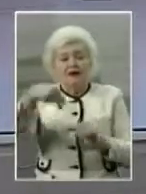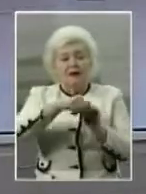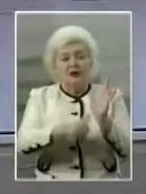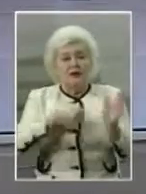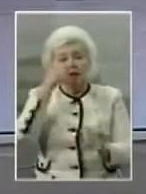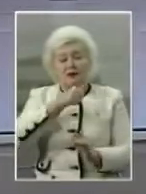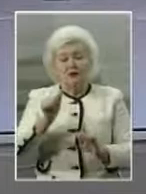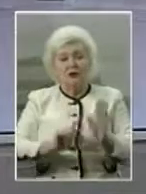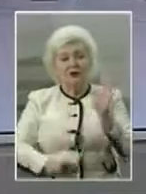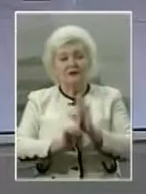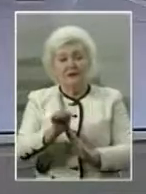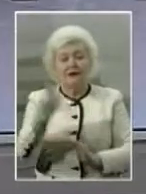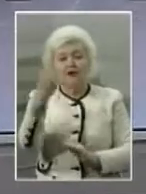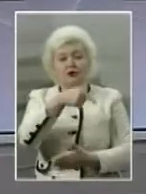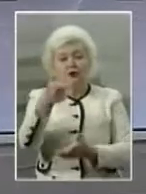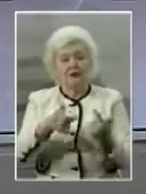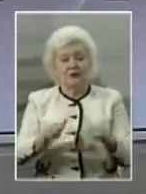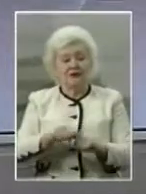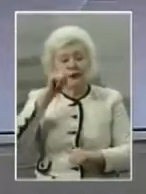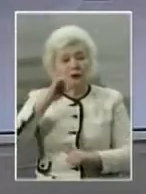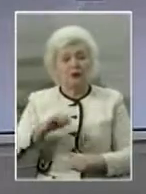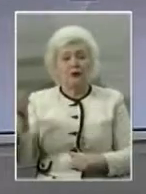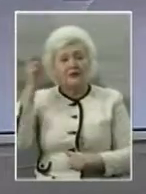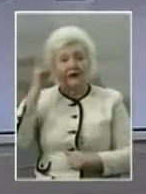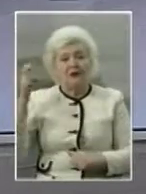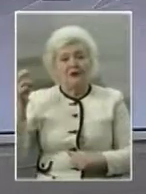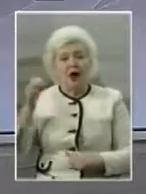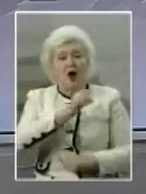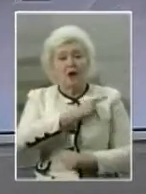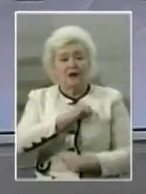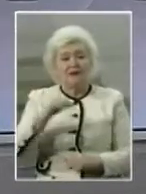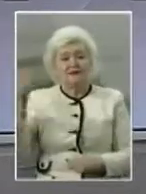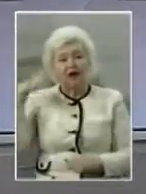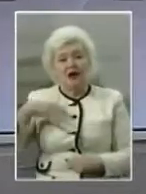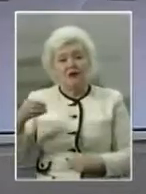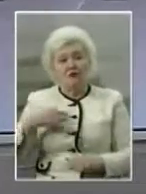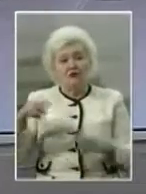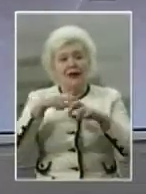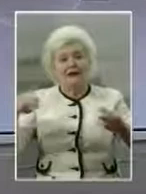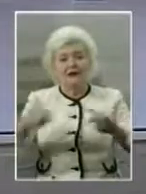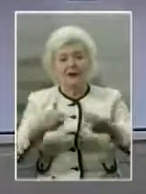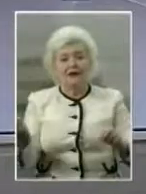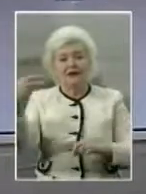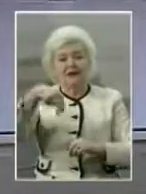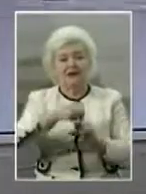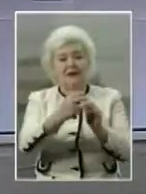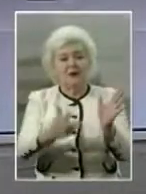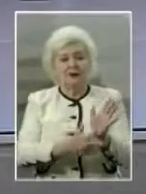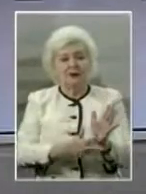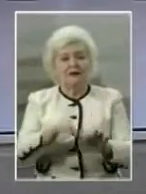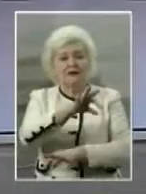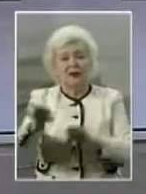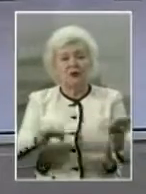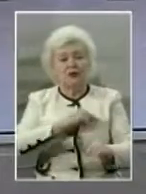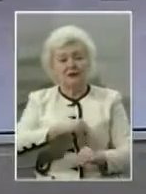2016 року запустили у 4 містах України – у Києві, Одесі, Львові та Івано-Франковську. 2018-го проєкт запрацював